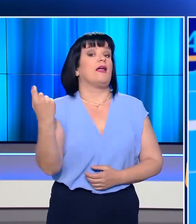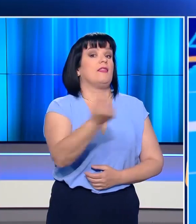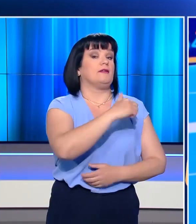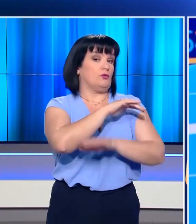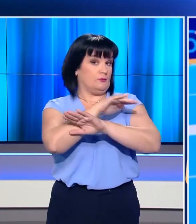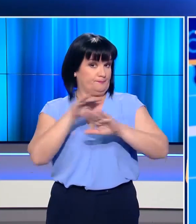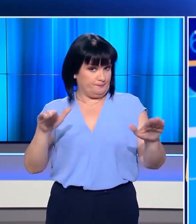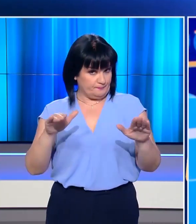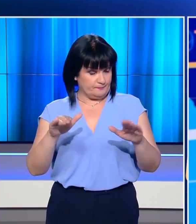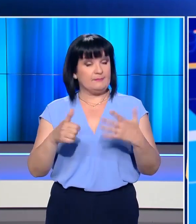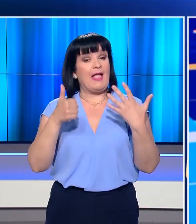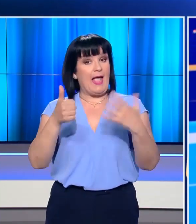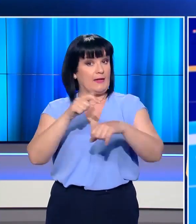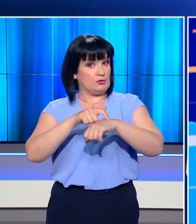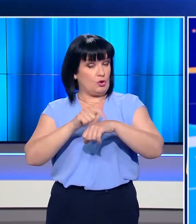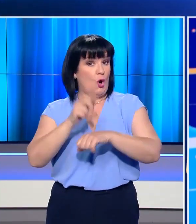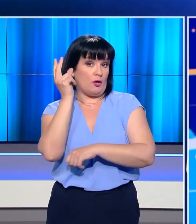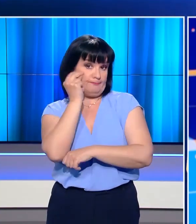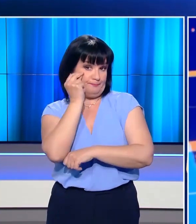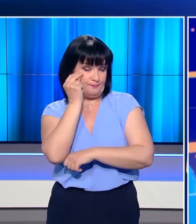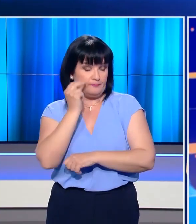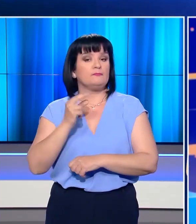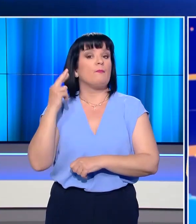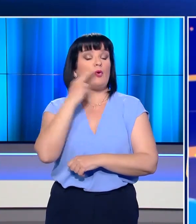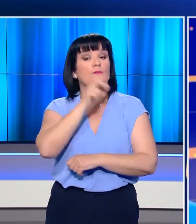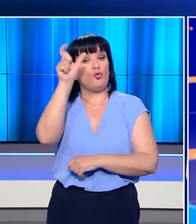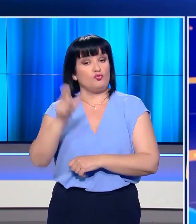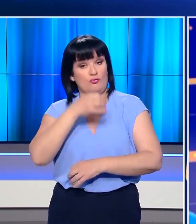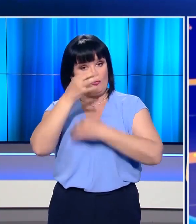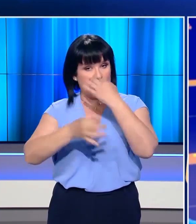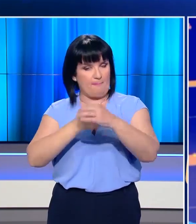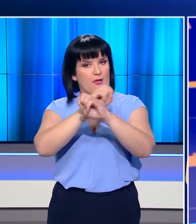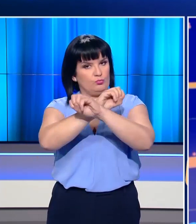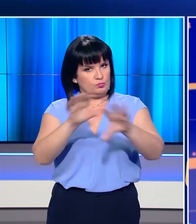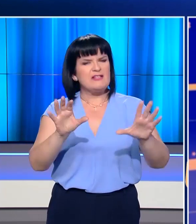δελτίο μας ολοκληρώθηκε. Στις 6 θα παρακολουθήσουμε το τηλεοπτικό μήνυμα του Πρωθυπουργού, ο οποίος θα